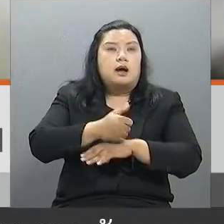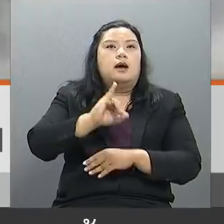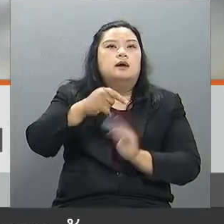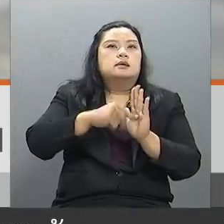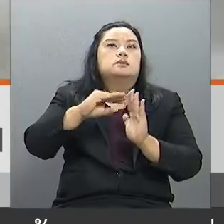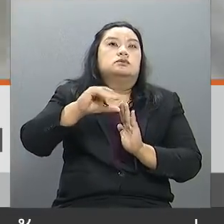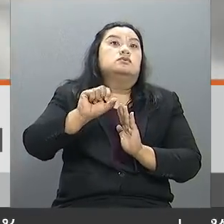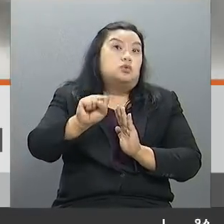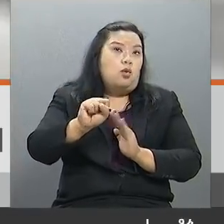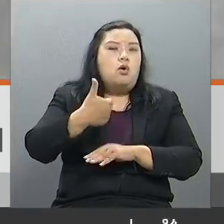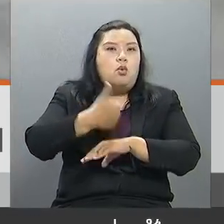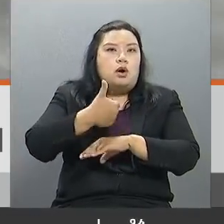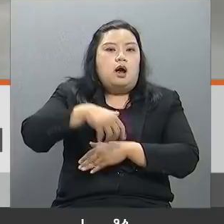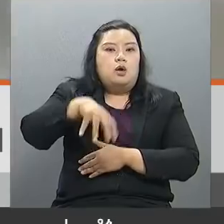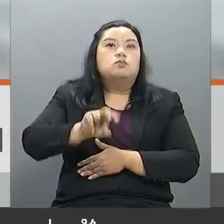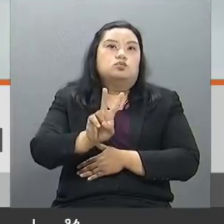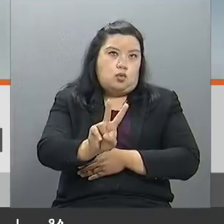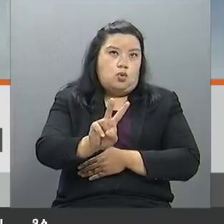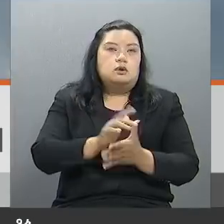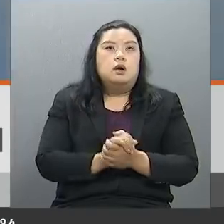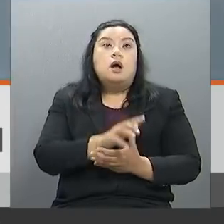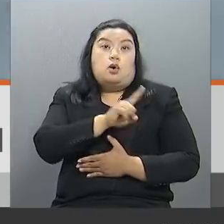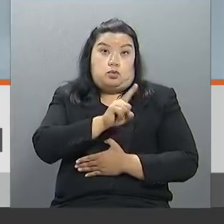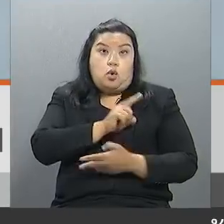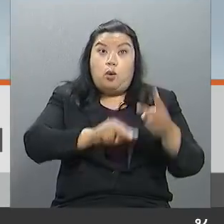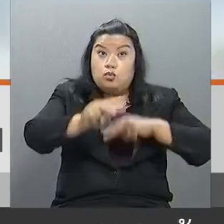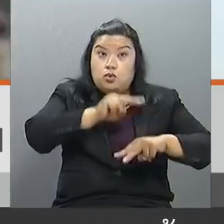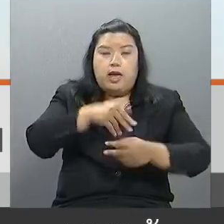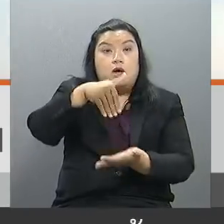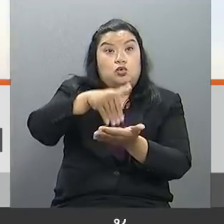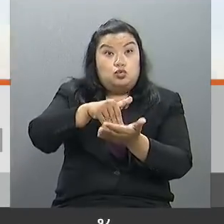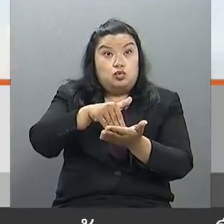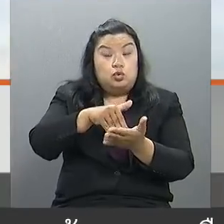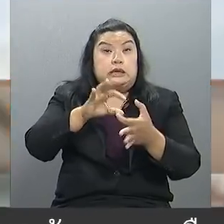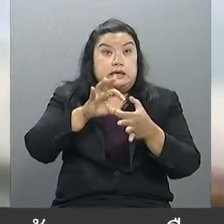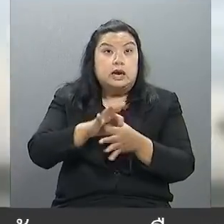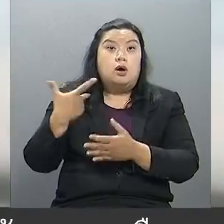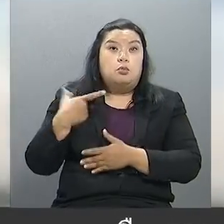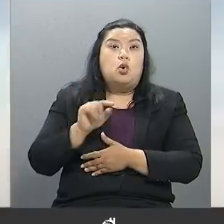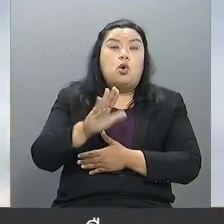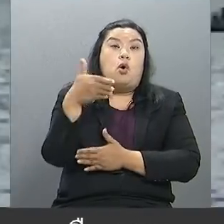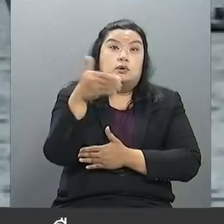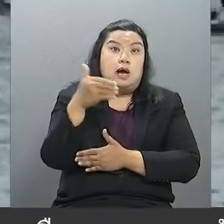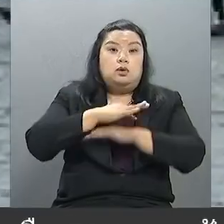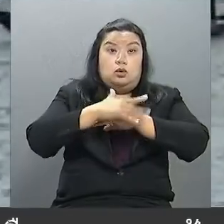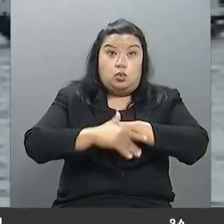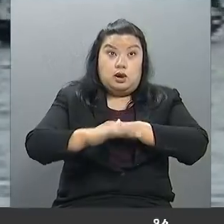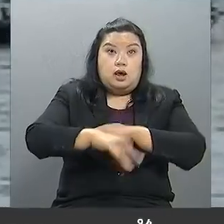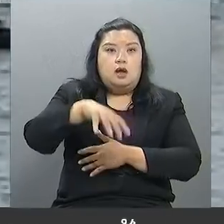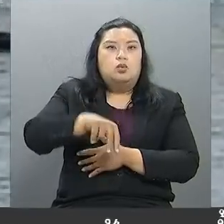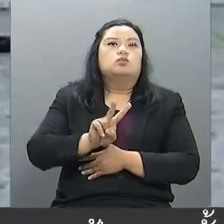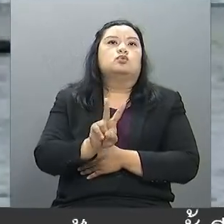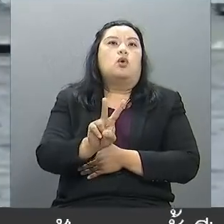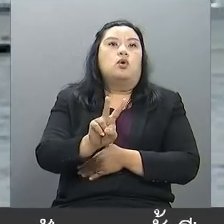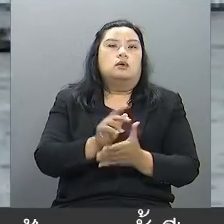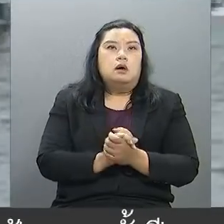พเรือภาค2ซึ่งปฏิบัติหน้าที่ในนามศูนย์อำนวยการรักษาผลประโยชน์ของชาติทางทะเลภาค2รวมถึงเจ้าหน้าที่อีกหลายห